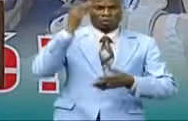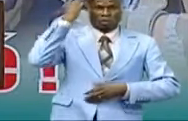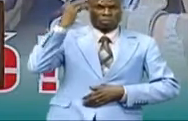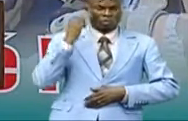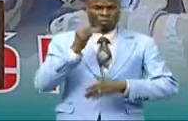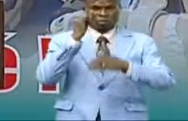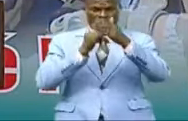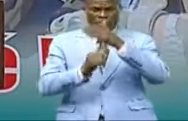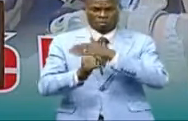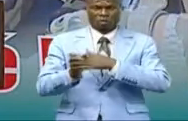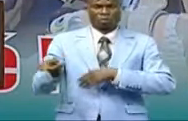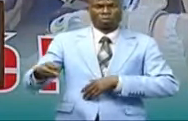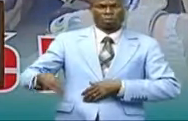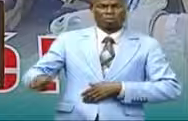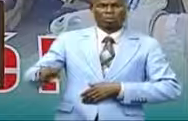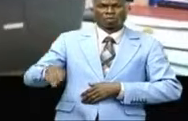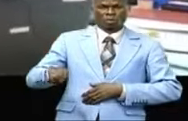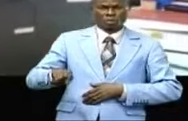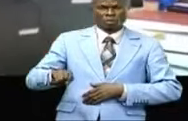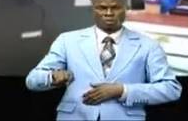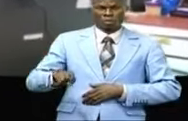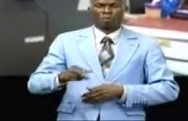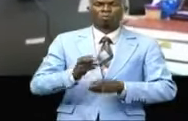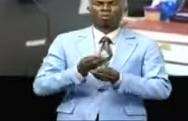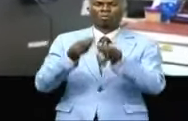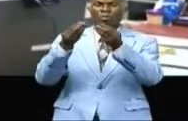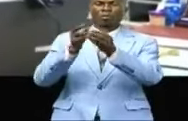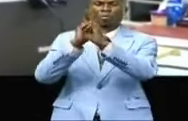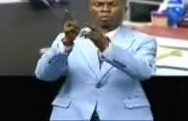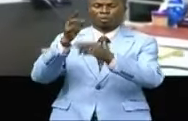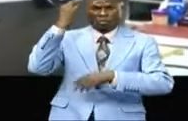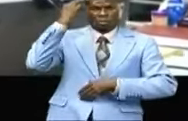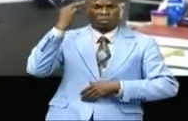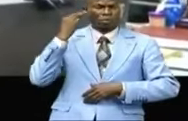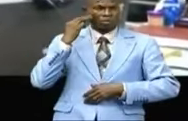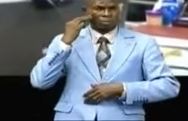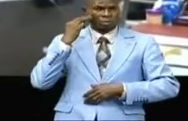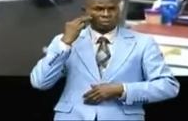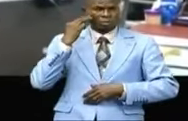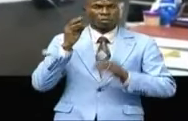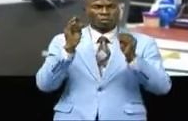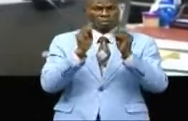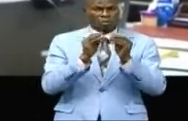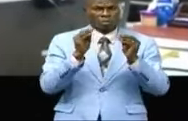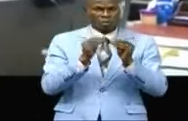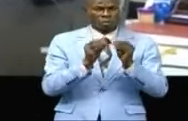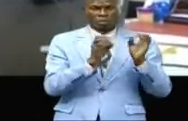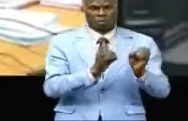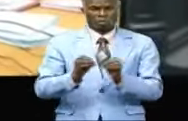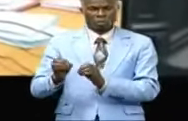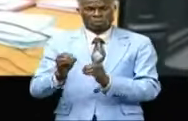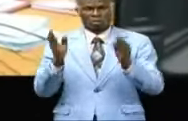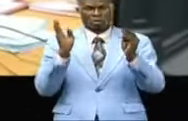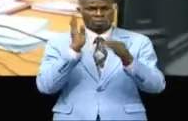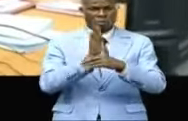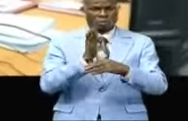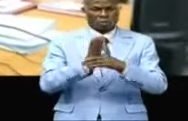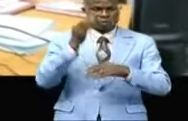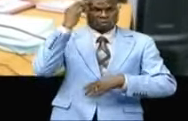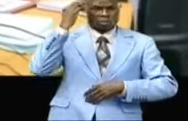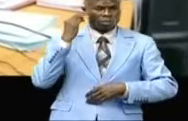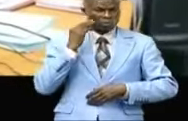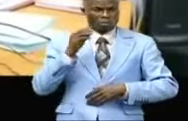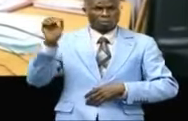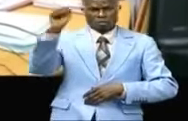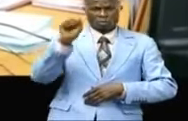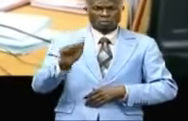de l'Intégration régionale a présenté une note d'information relative à la réunion ordinaire du Conseil de ministres de la